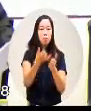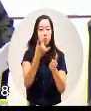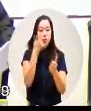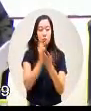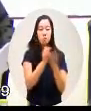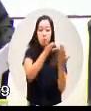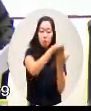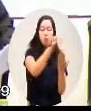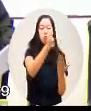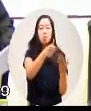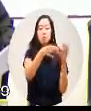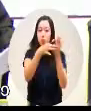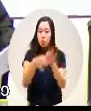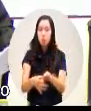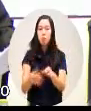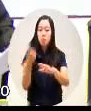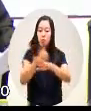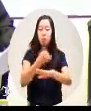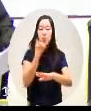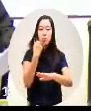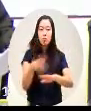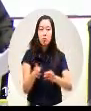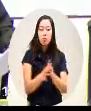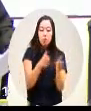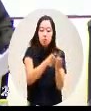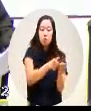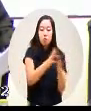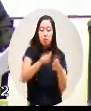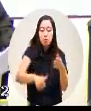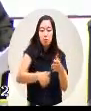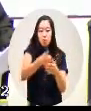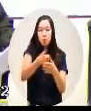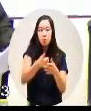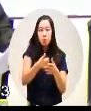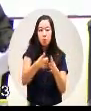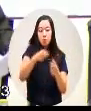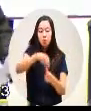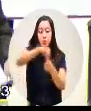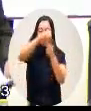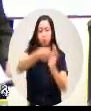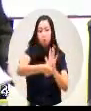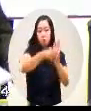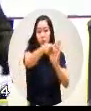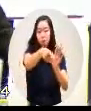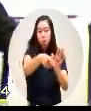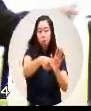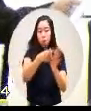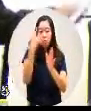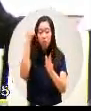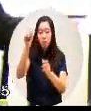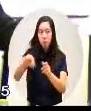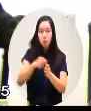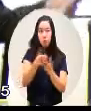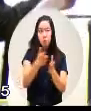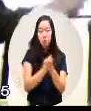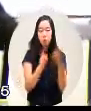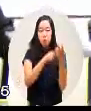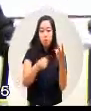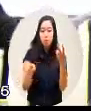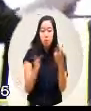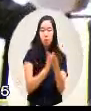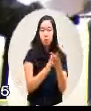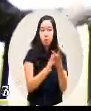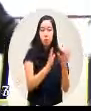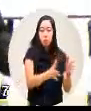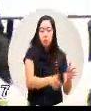次，是副理事长1人，由理事长提名，经会员大会同意。因都两个一个理事长，一个副理